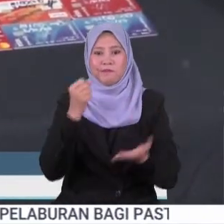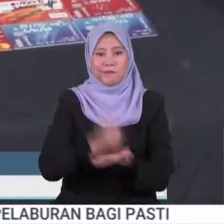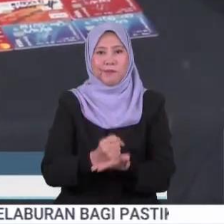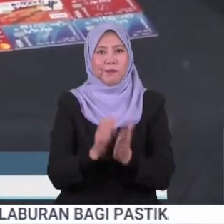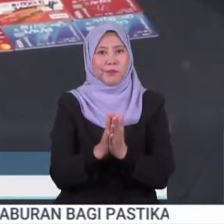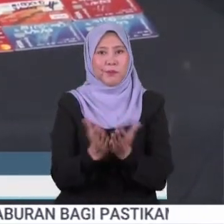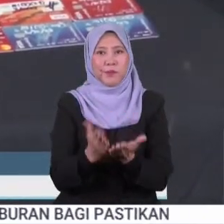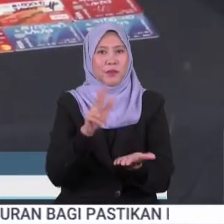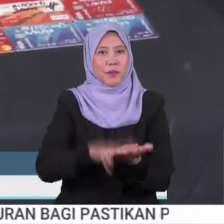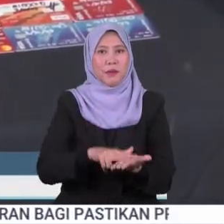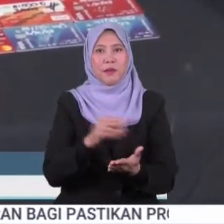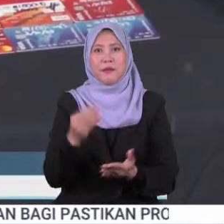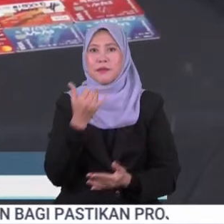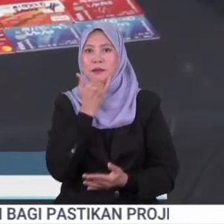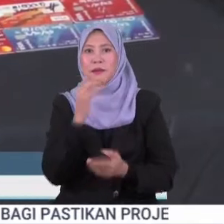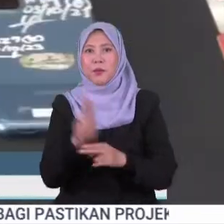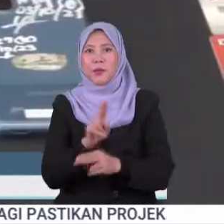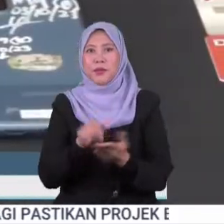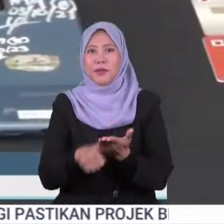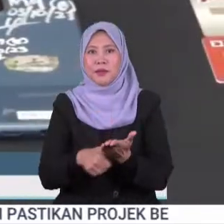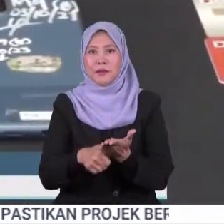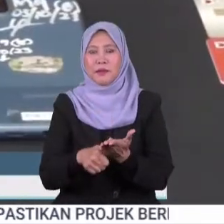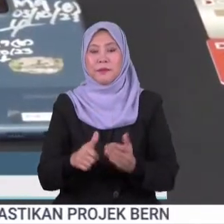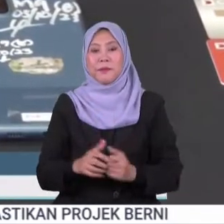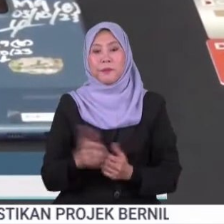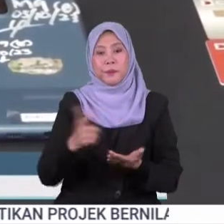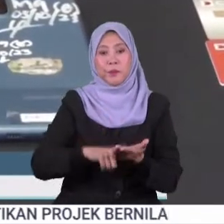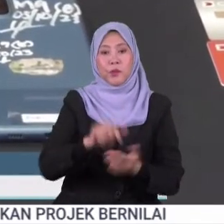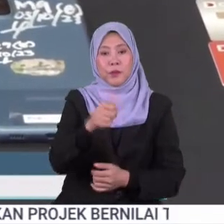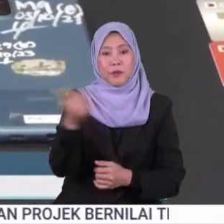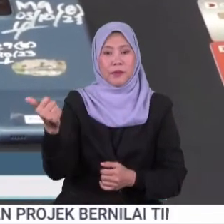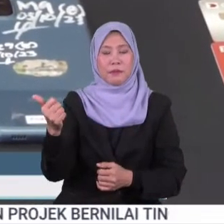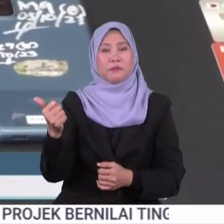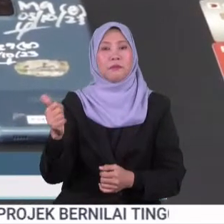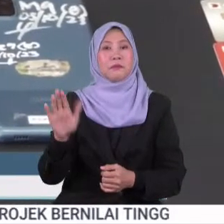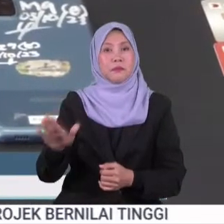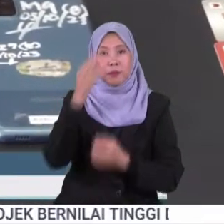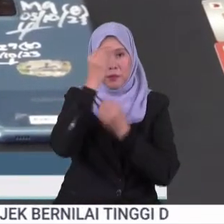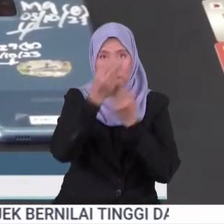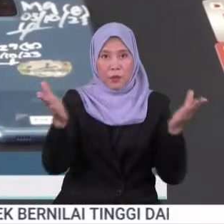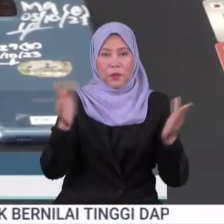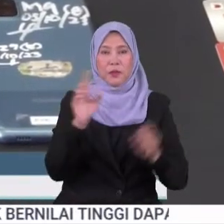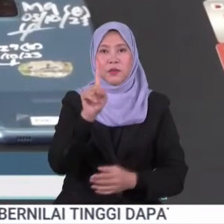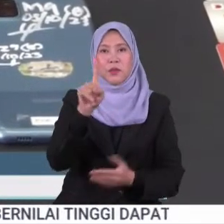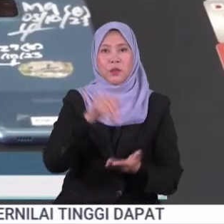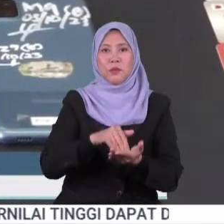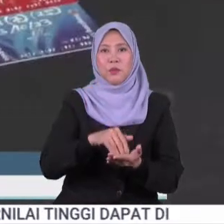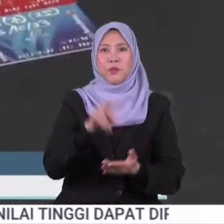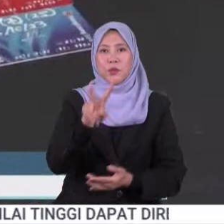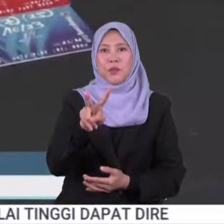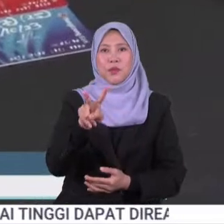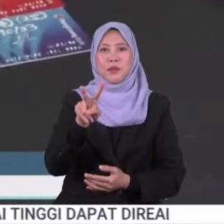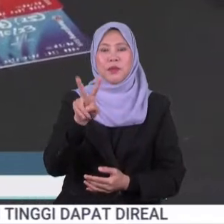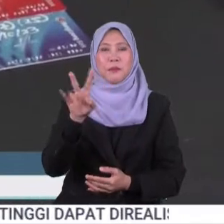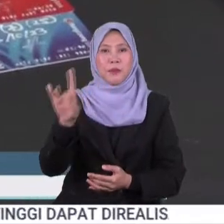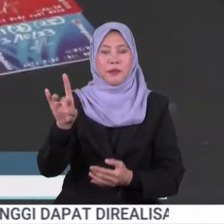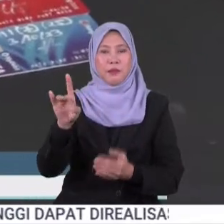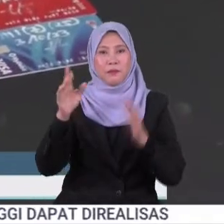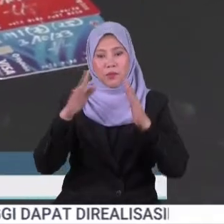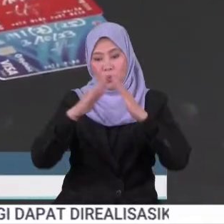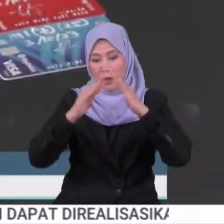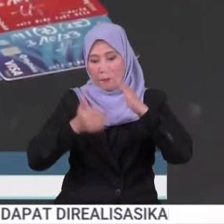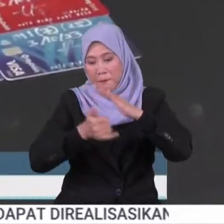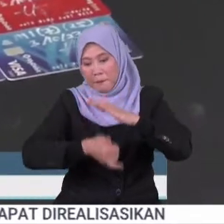sah serta penyalahgunaan dadah. Dalam perkembangan berkaitan, Datuk Jauteh memberitahu sebanyak 1,028 kes jenayah pecah